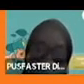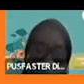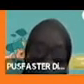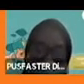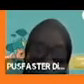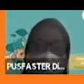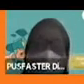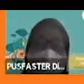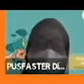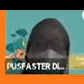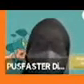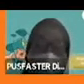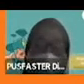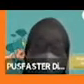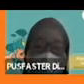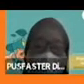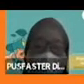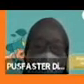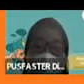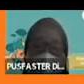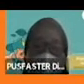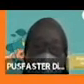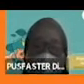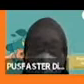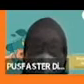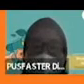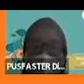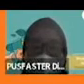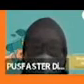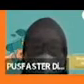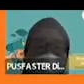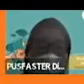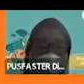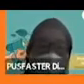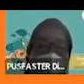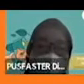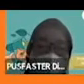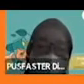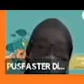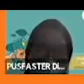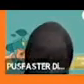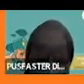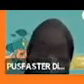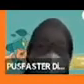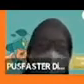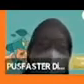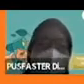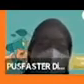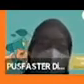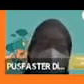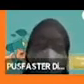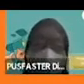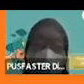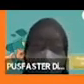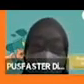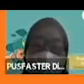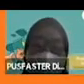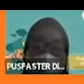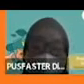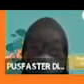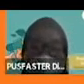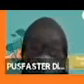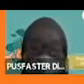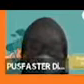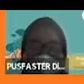dijalankan dengan baik dan harapan bahwa Al pusat fasilitasi dan registrasi lebih pelayanan dimana